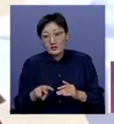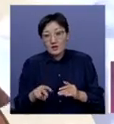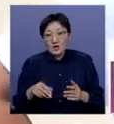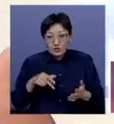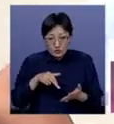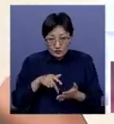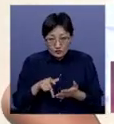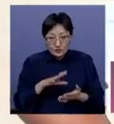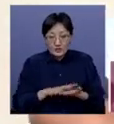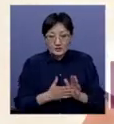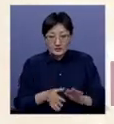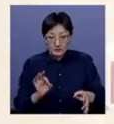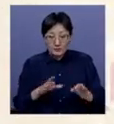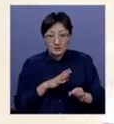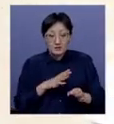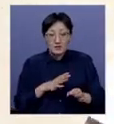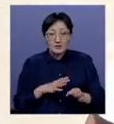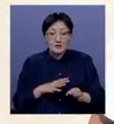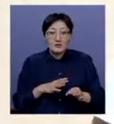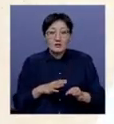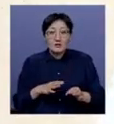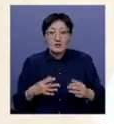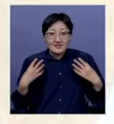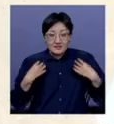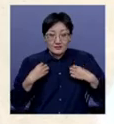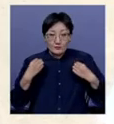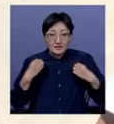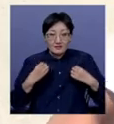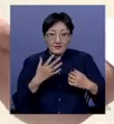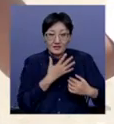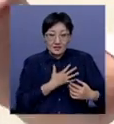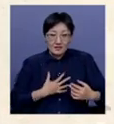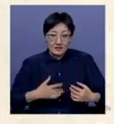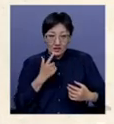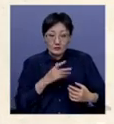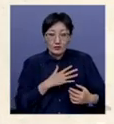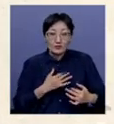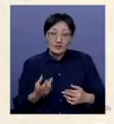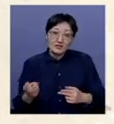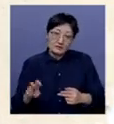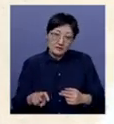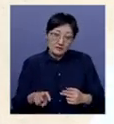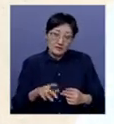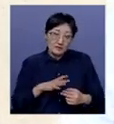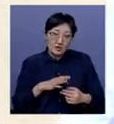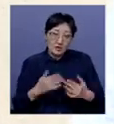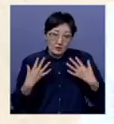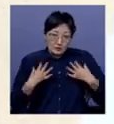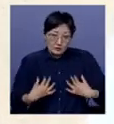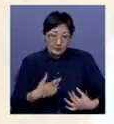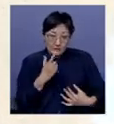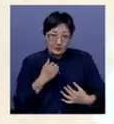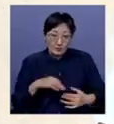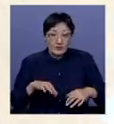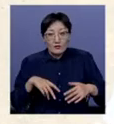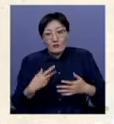Жүріп келатқан етін, жағдай жақсы етін, қанын, бе осы джемпірінің бәрі қан етін. Осы ақ келдік, үсті бәрі қан талып